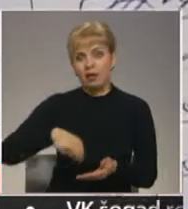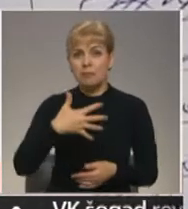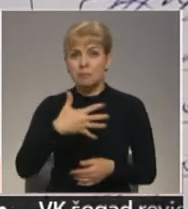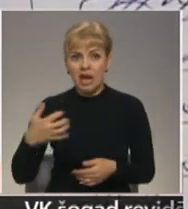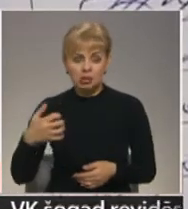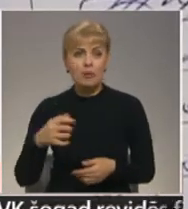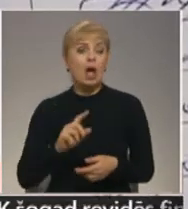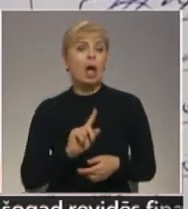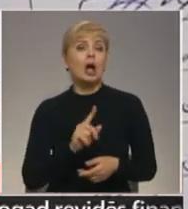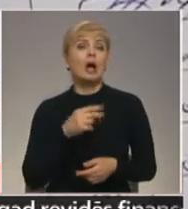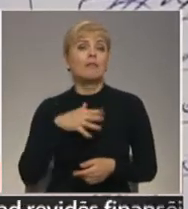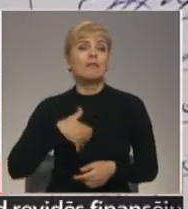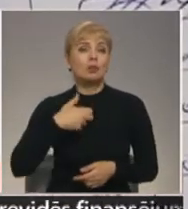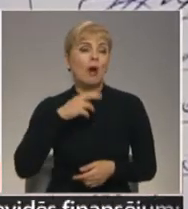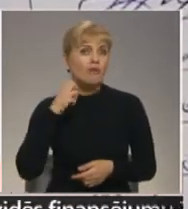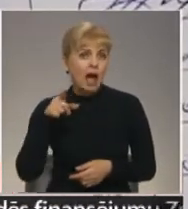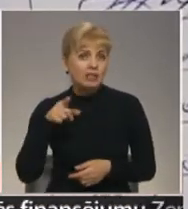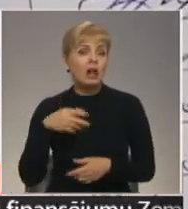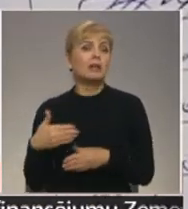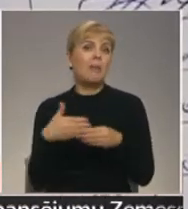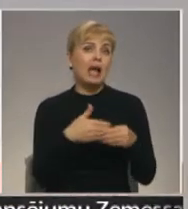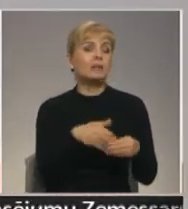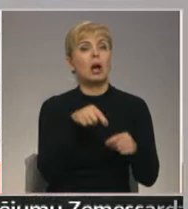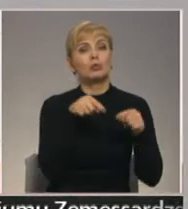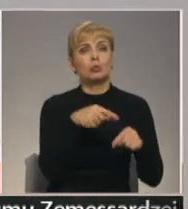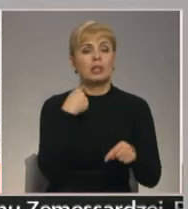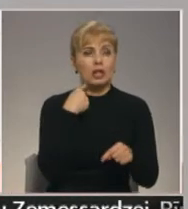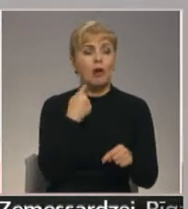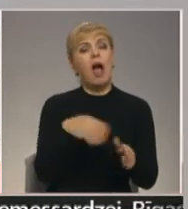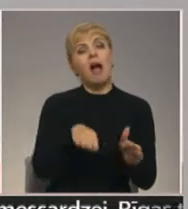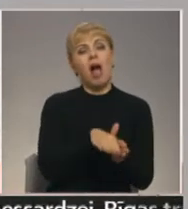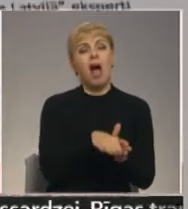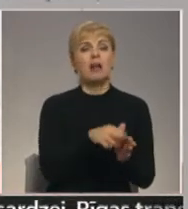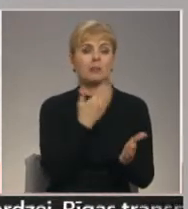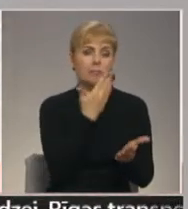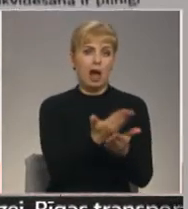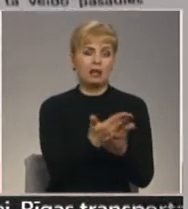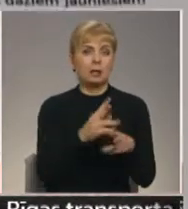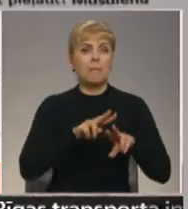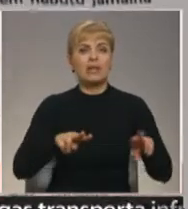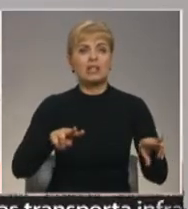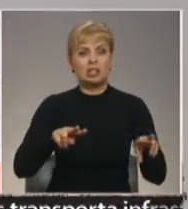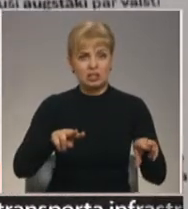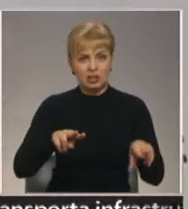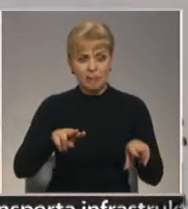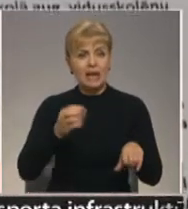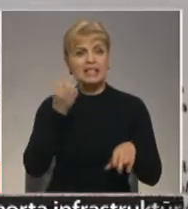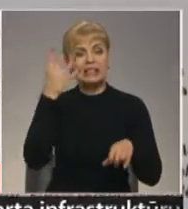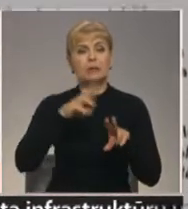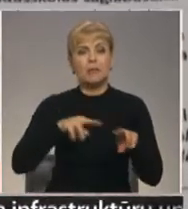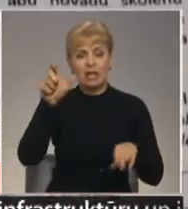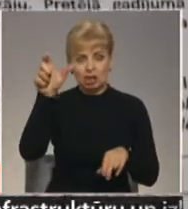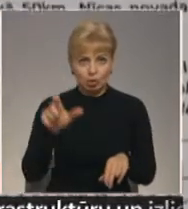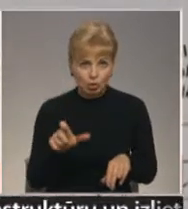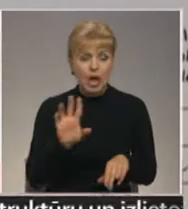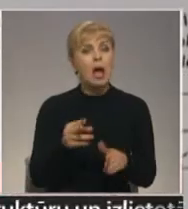vecāki janvāra beigās vēlas aizvest uz Rīgu, lai klātienē parādītu izglītības un zinātnes ministram Kārlim Šadurskim un uzsvērt Nīcas